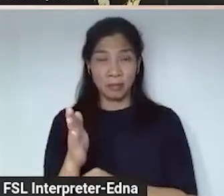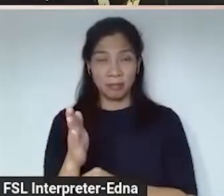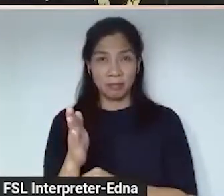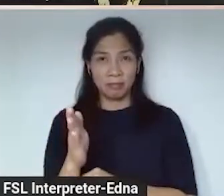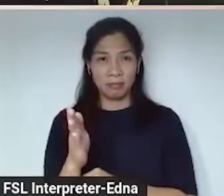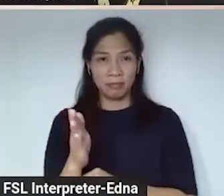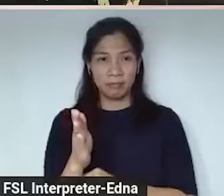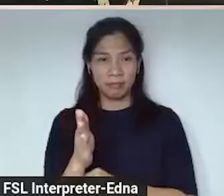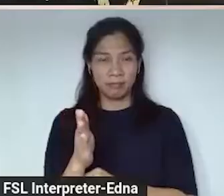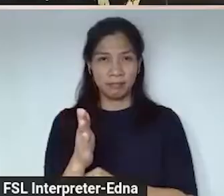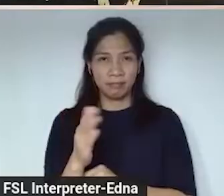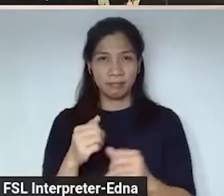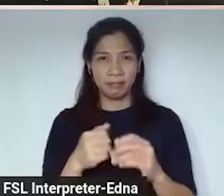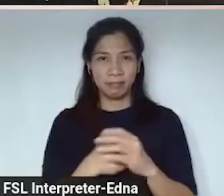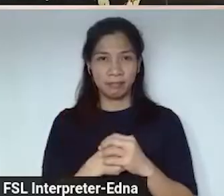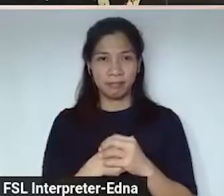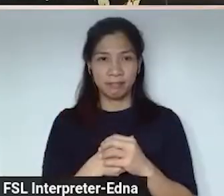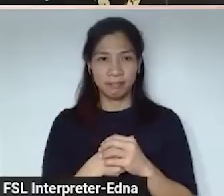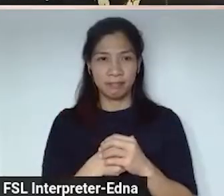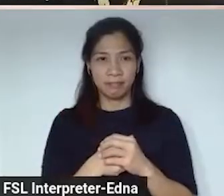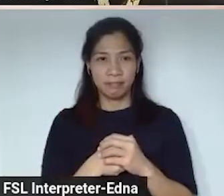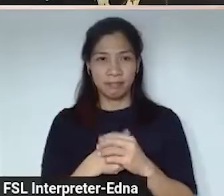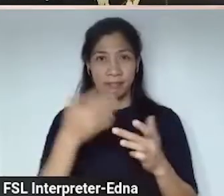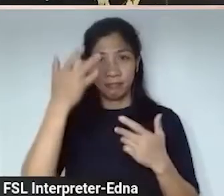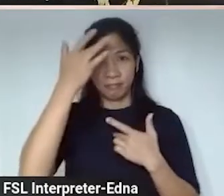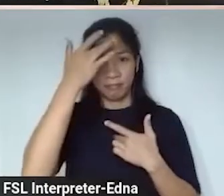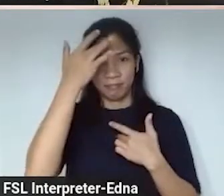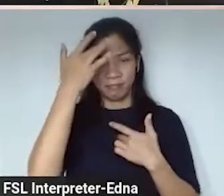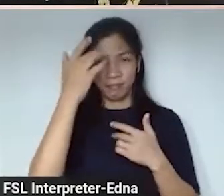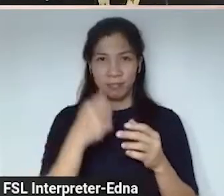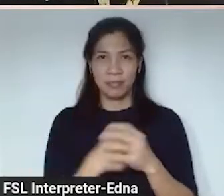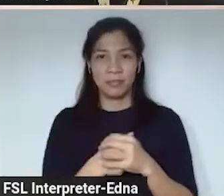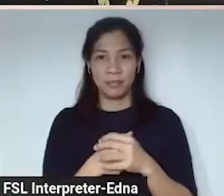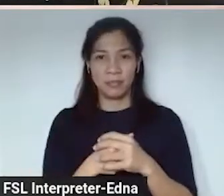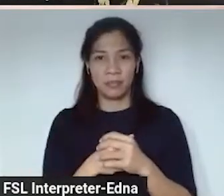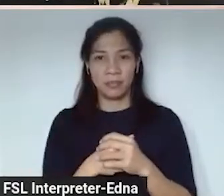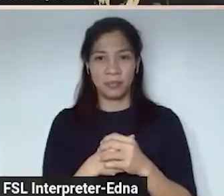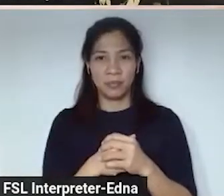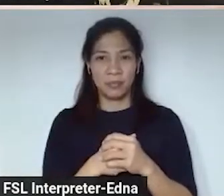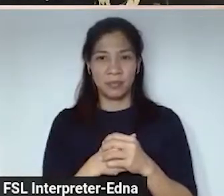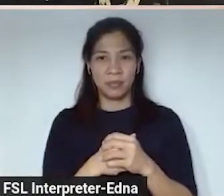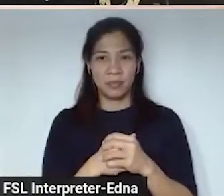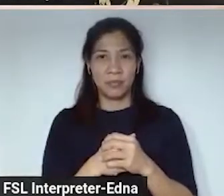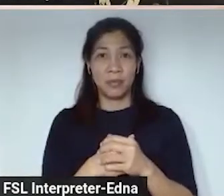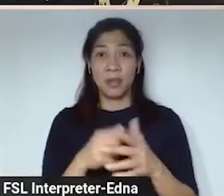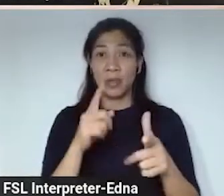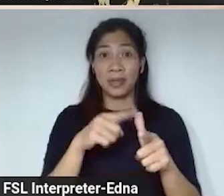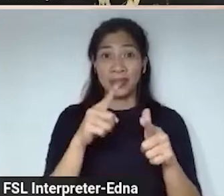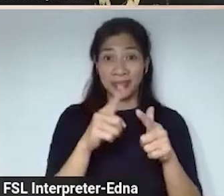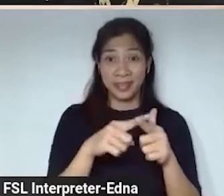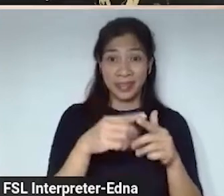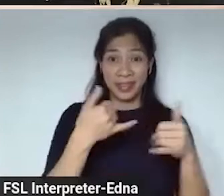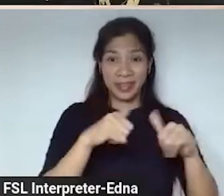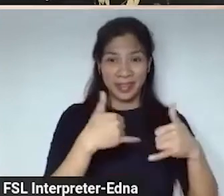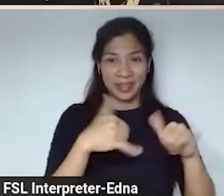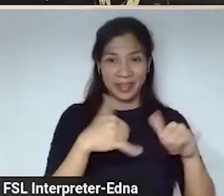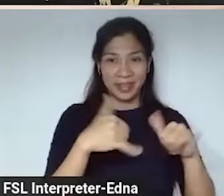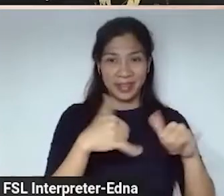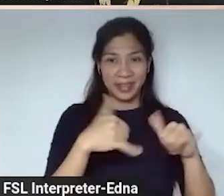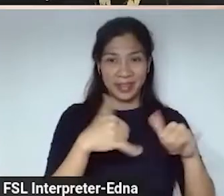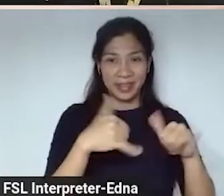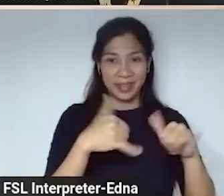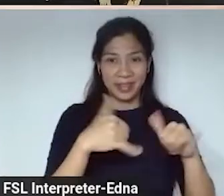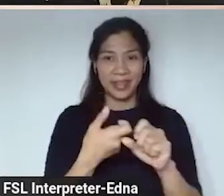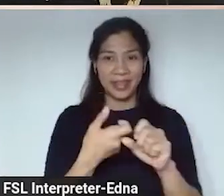ikaw ay naglalaro kasama ka sa national team ng Bosha? So po.